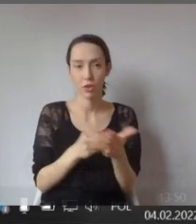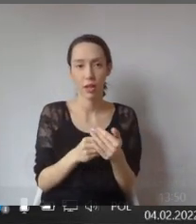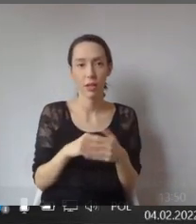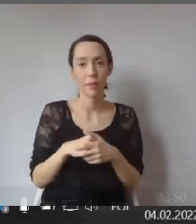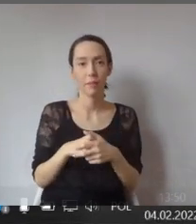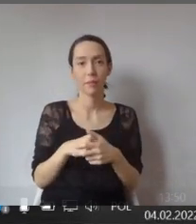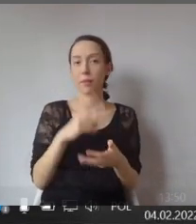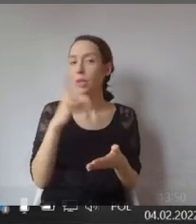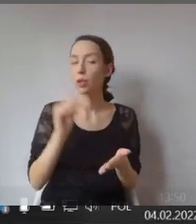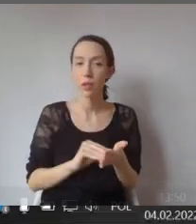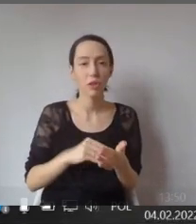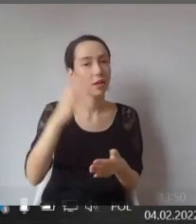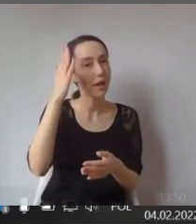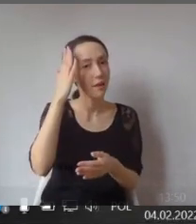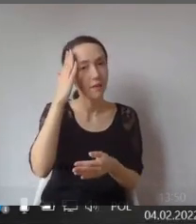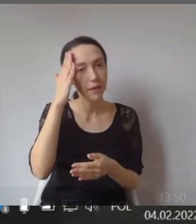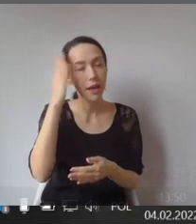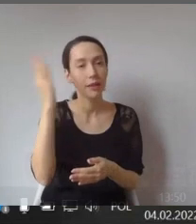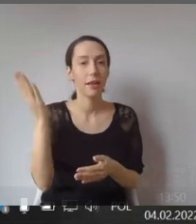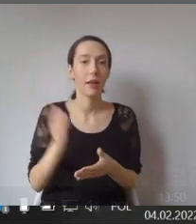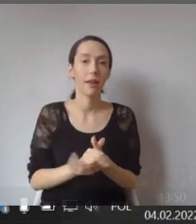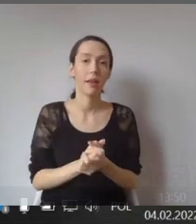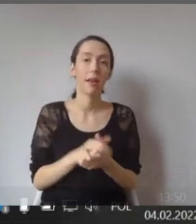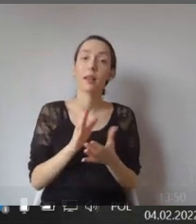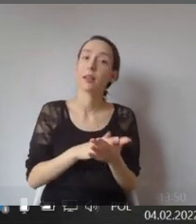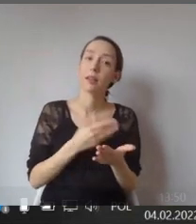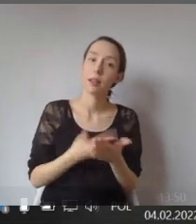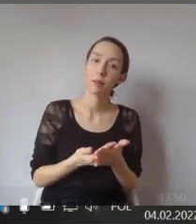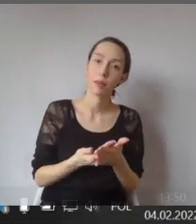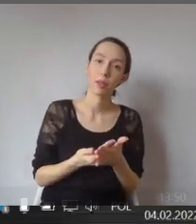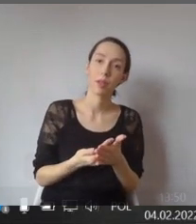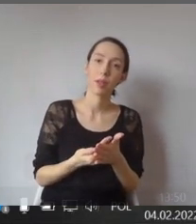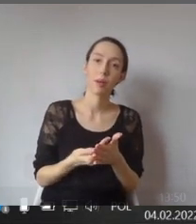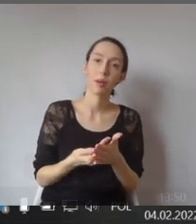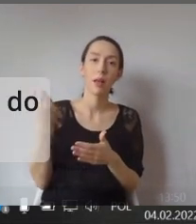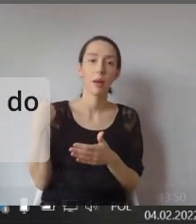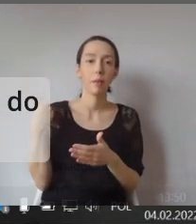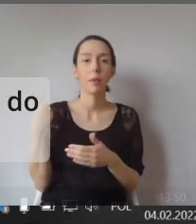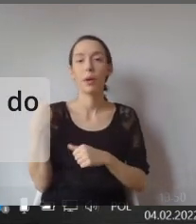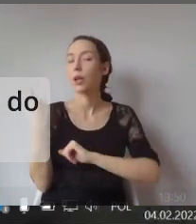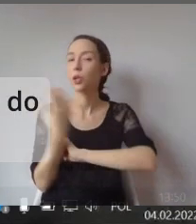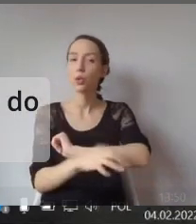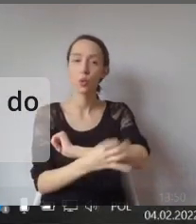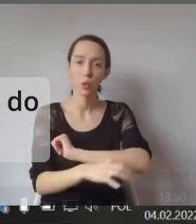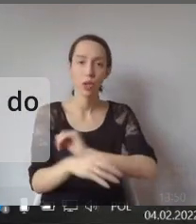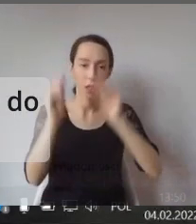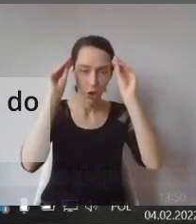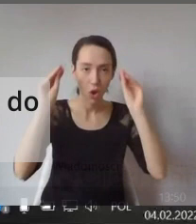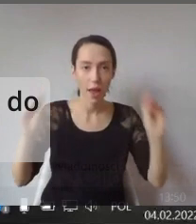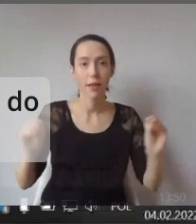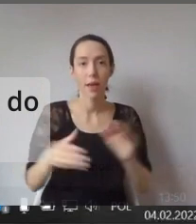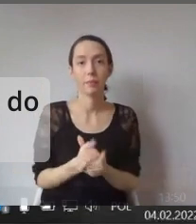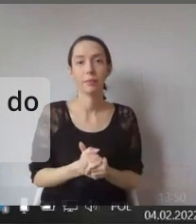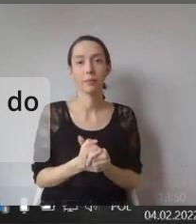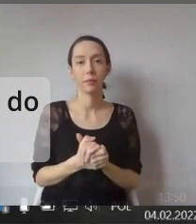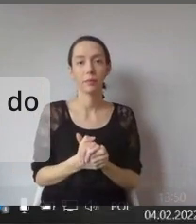Doświadczenie bądź jakąś wiedzę w danym temacie, na przykład mieliście z tego obszaru szkolenie. Tutaj można dodać bardzo dużo tych